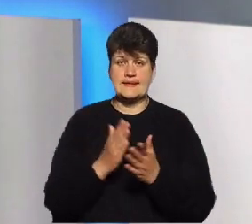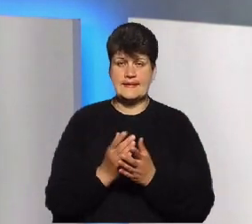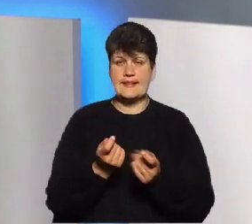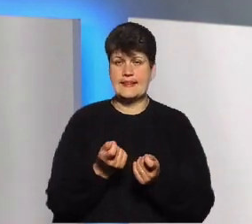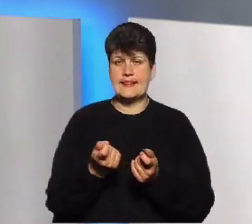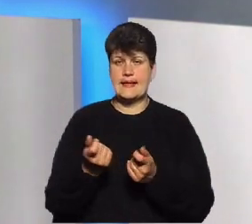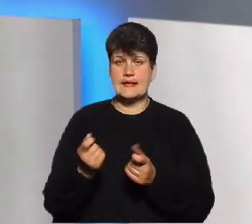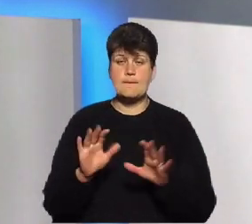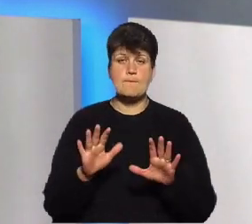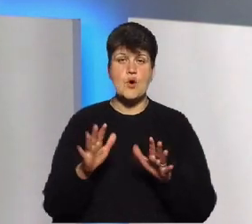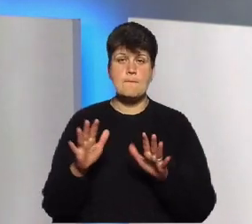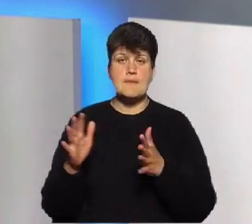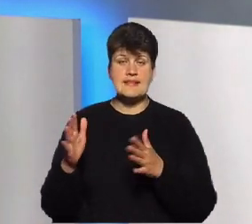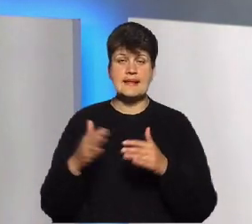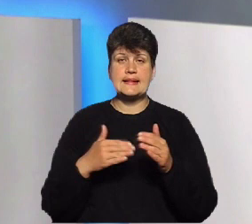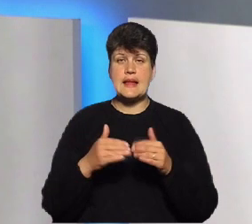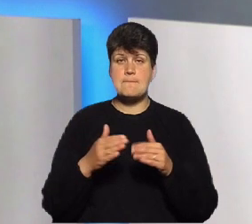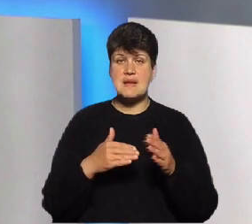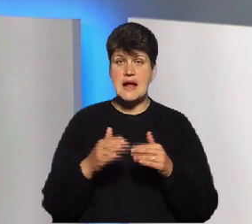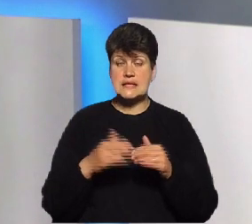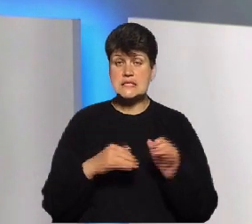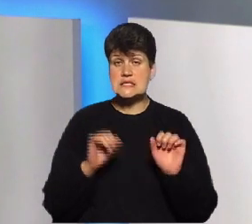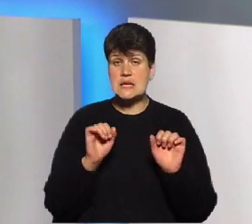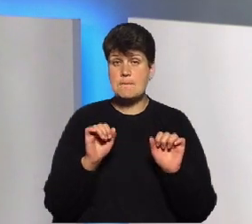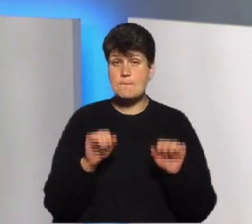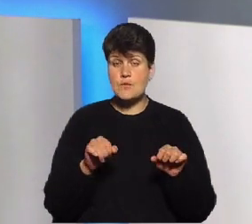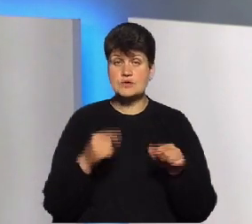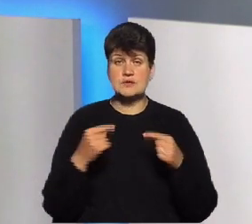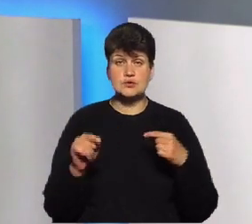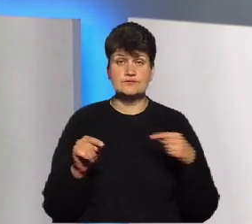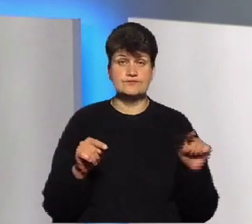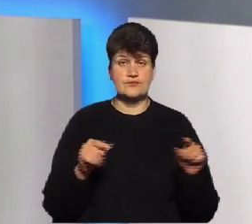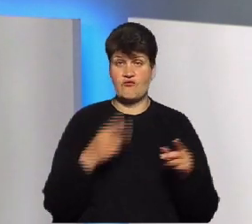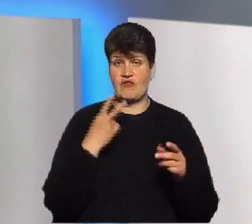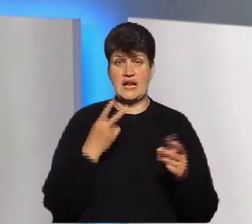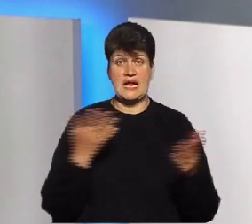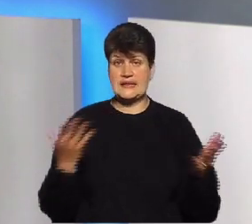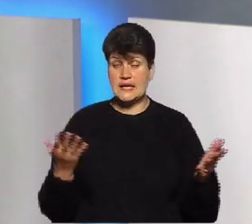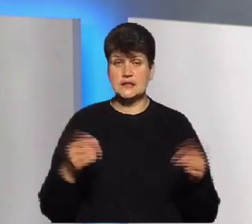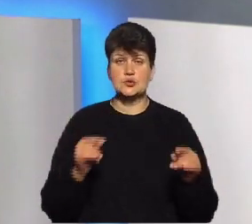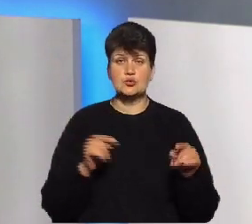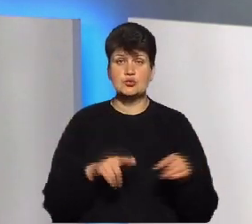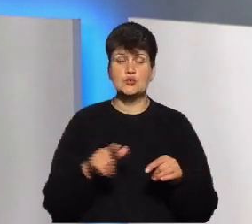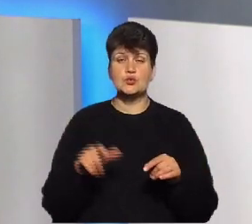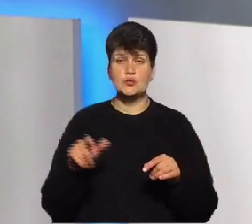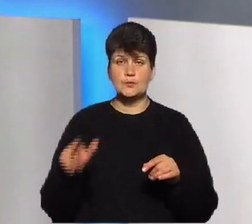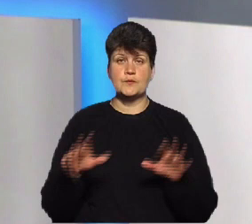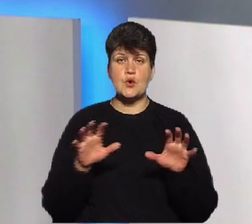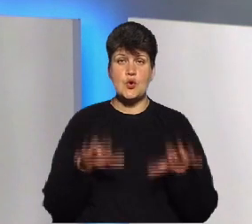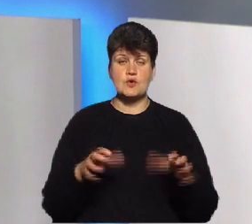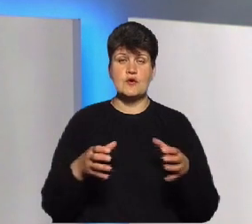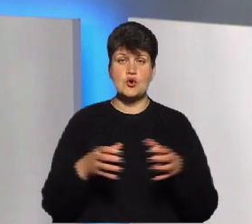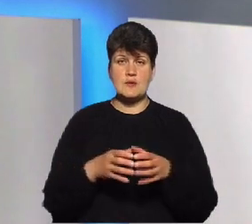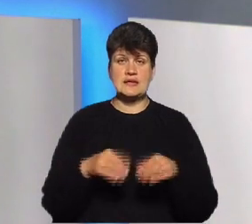які на практиці можуть одному чи іншому руслі виглядати, тому люди безпосередньо, голови громад, задавали, ставили